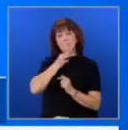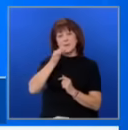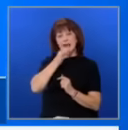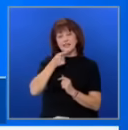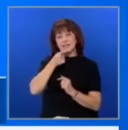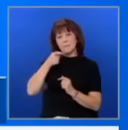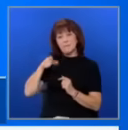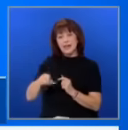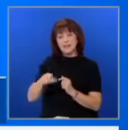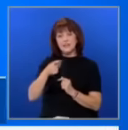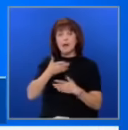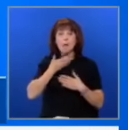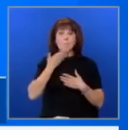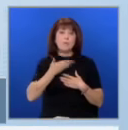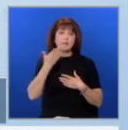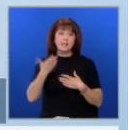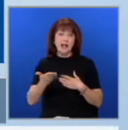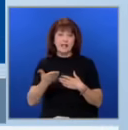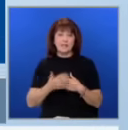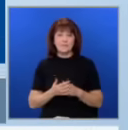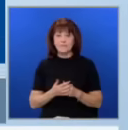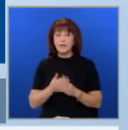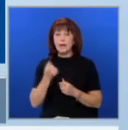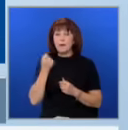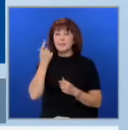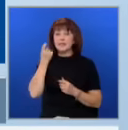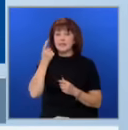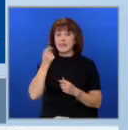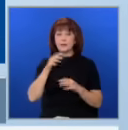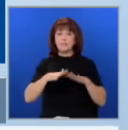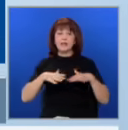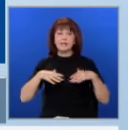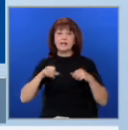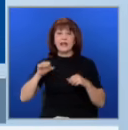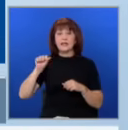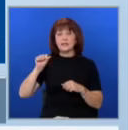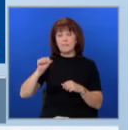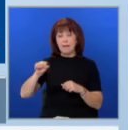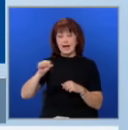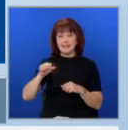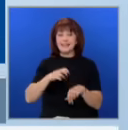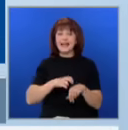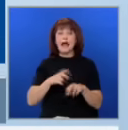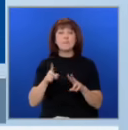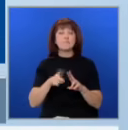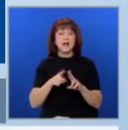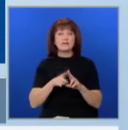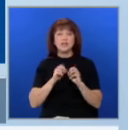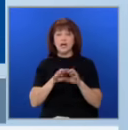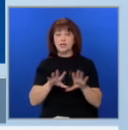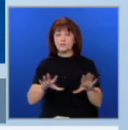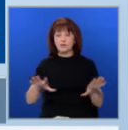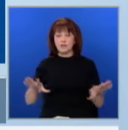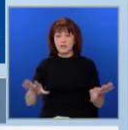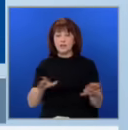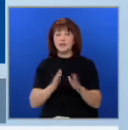са послание. Те са жив завет. Председателят на парламентарната група на ДПС Делян Пеевски разпространи